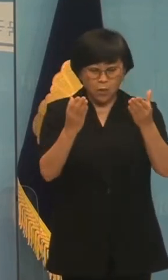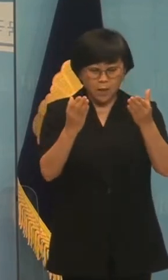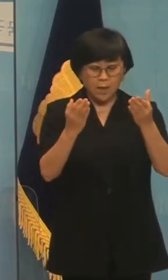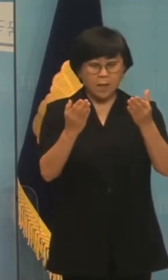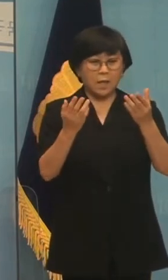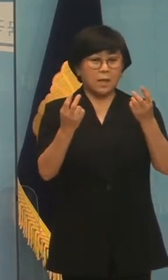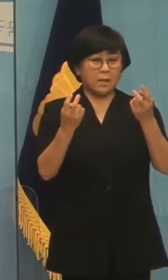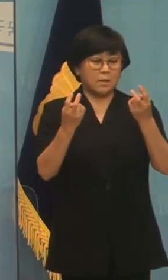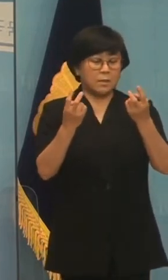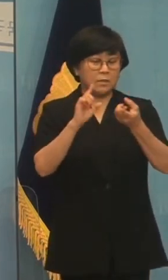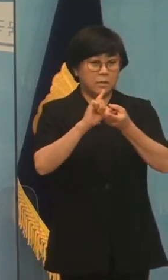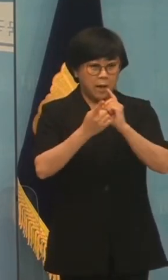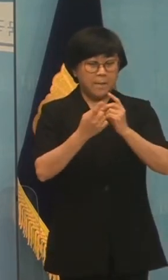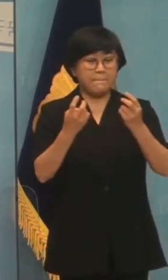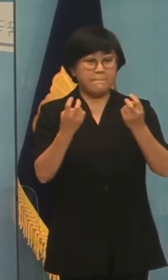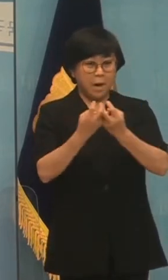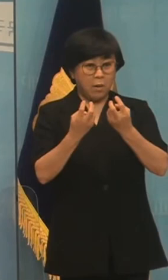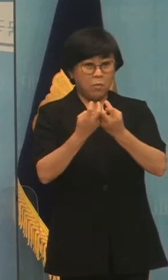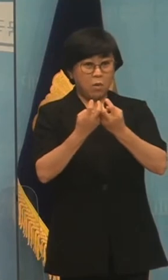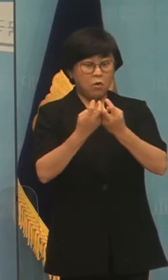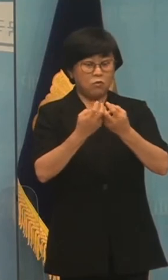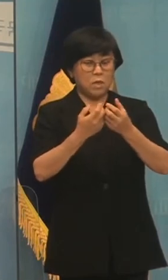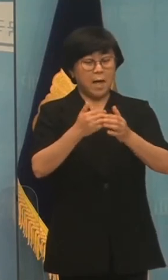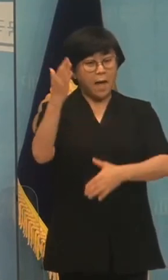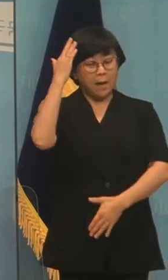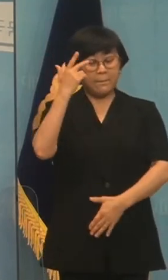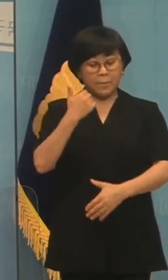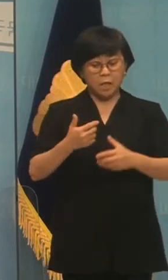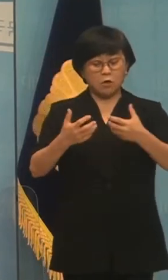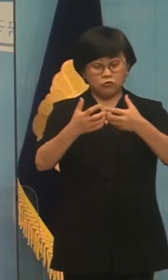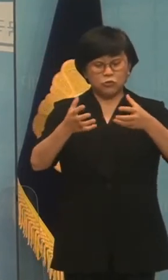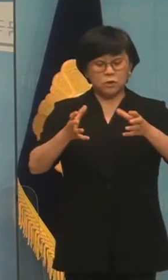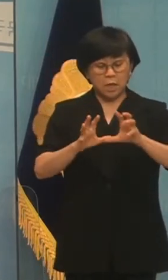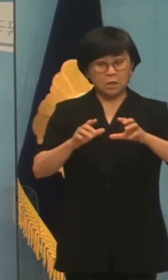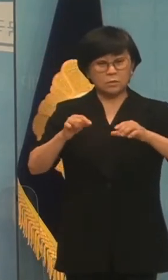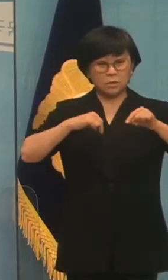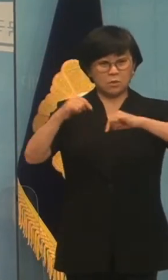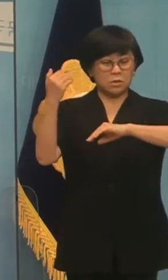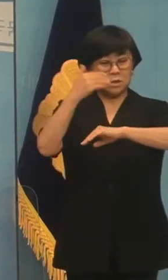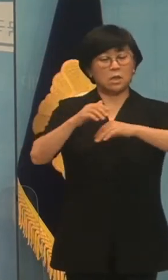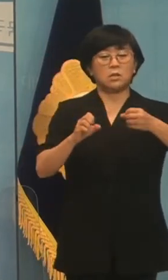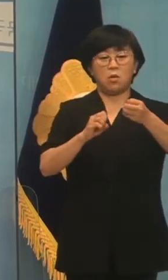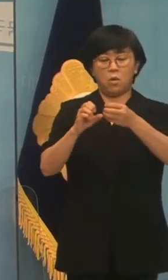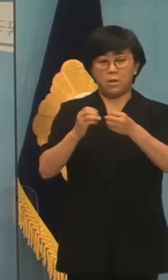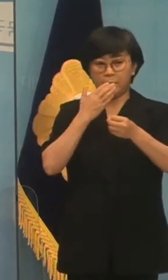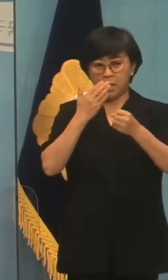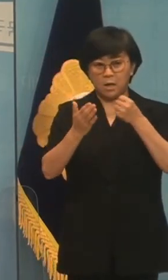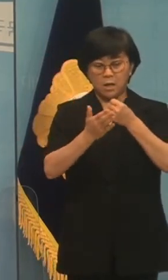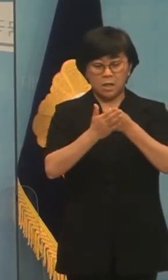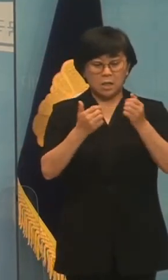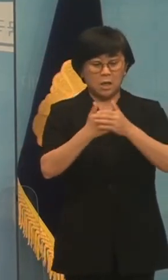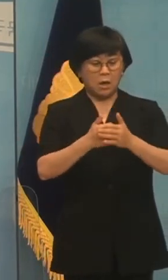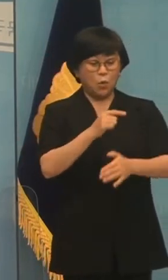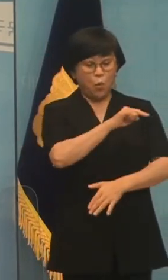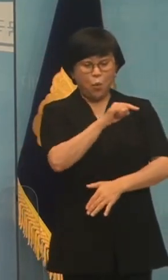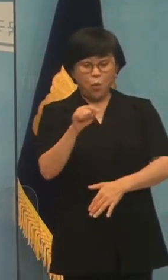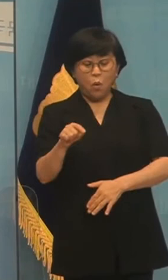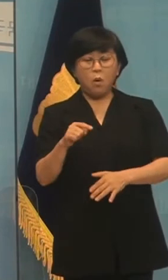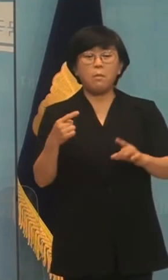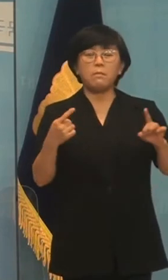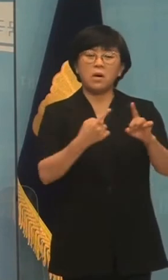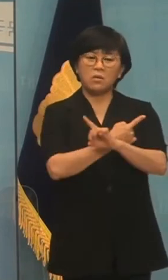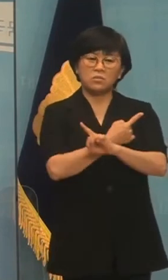대안으로 거론되는 한미 국장급 정책 대화라는 것이 혹시라도 옷만 갈아입은 또 다른